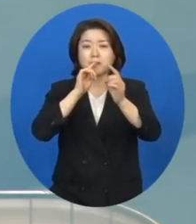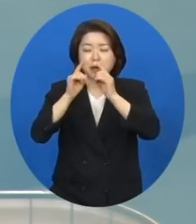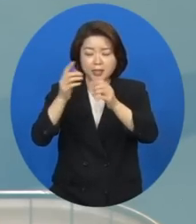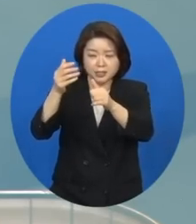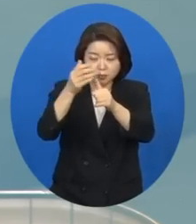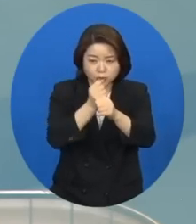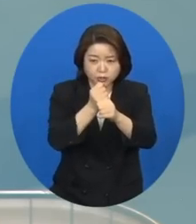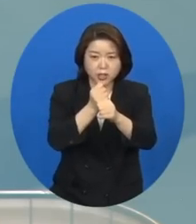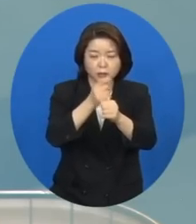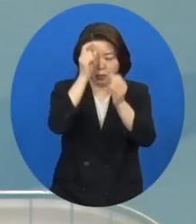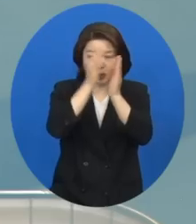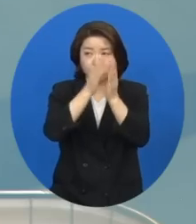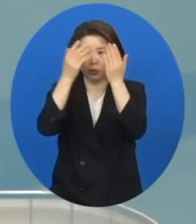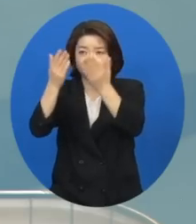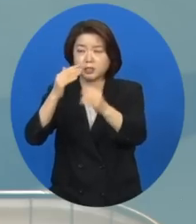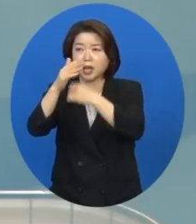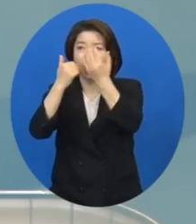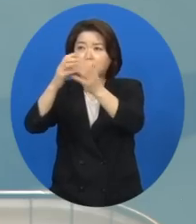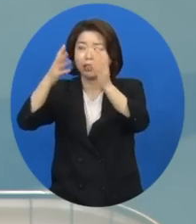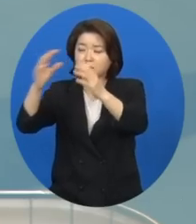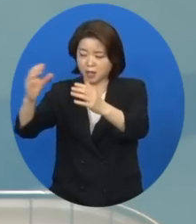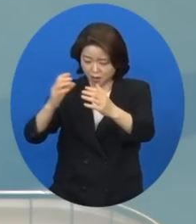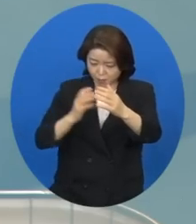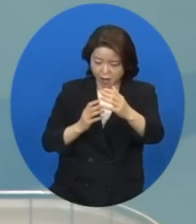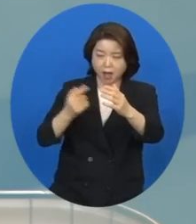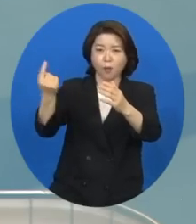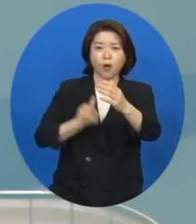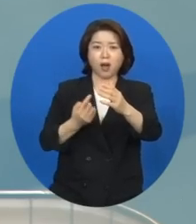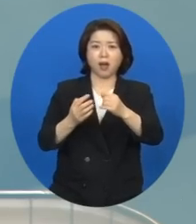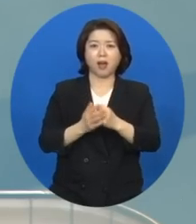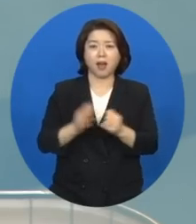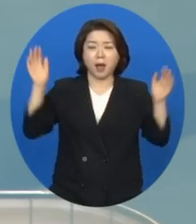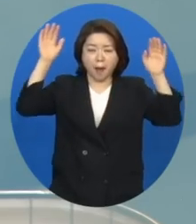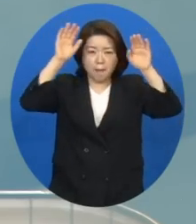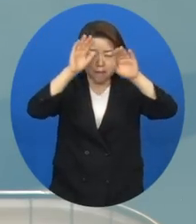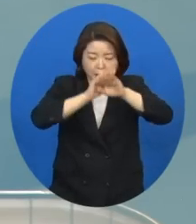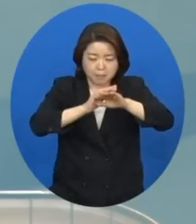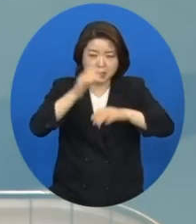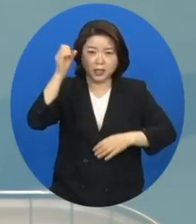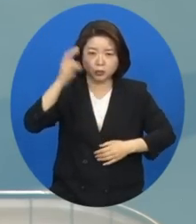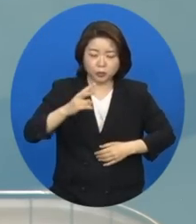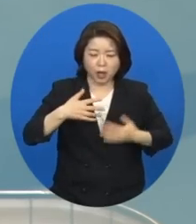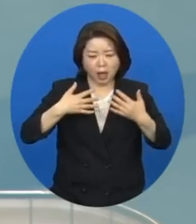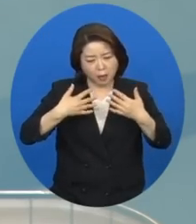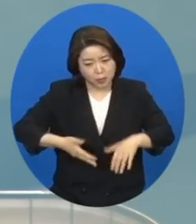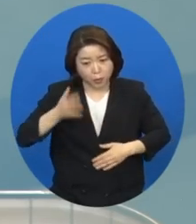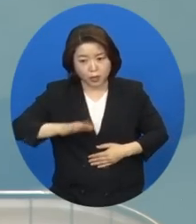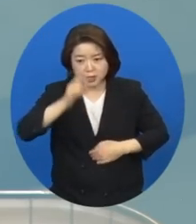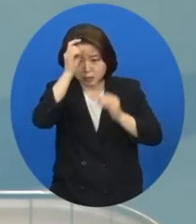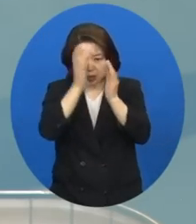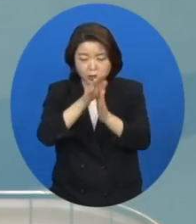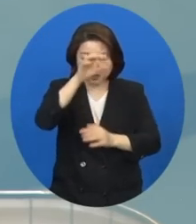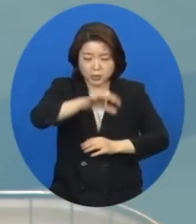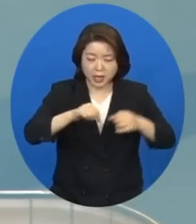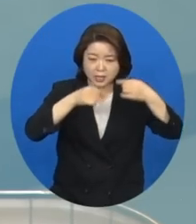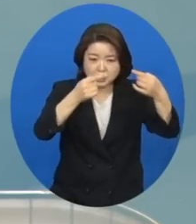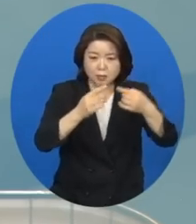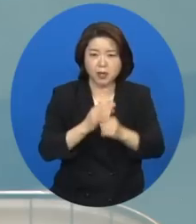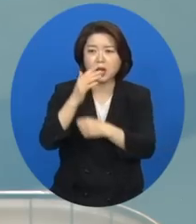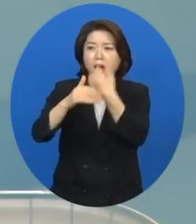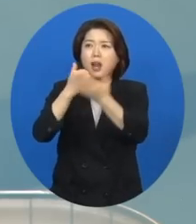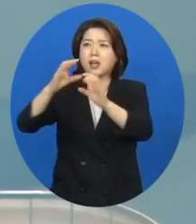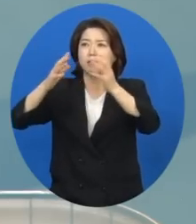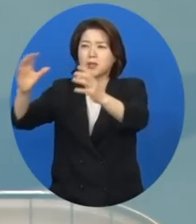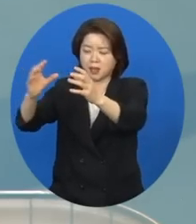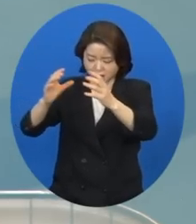안에 들어오는 것, 밤마다 다시 피곤한 몸을 잃고 기도의 자리로 나아가면 하나님 나라가 제 안에 들어오는